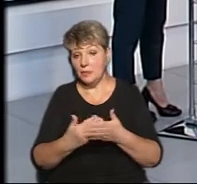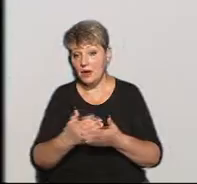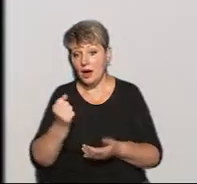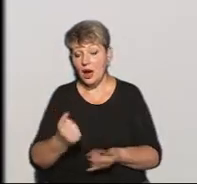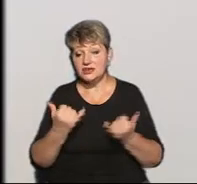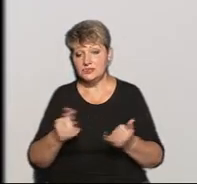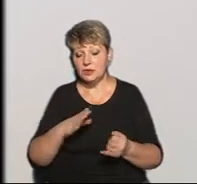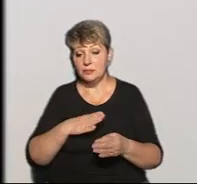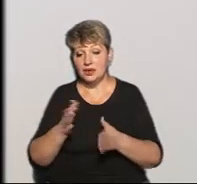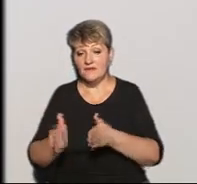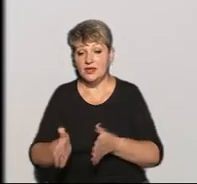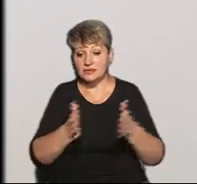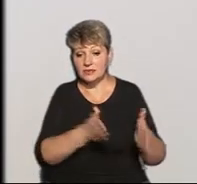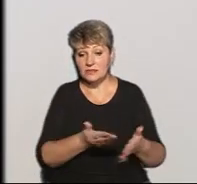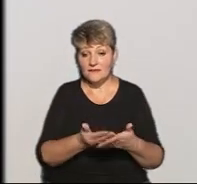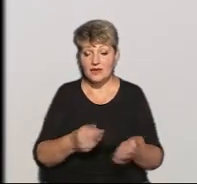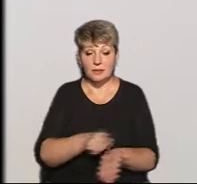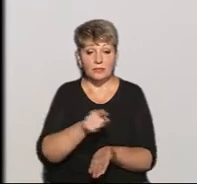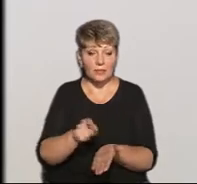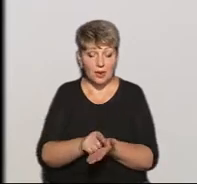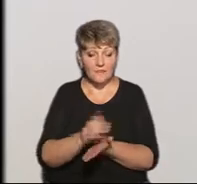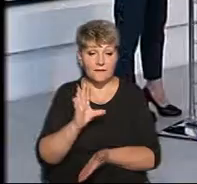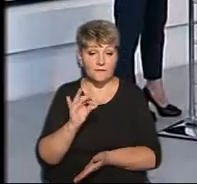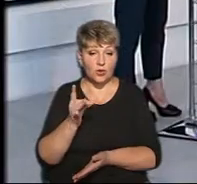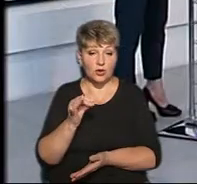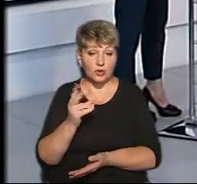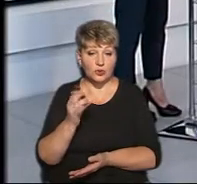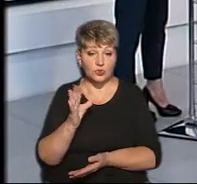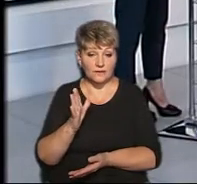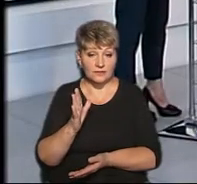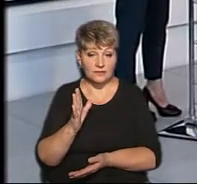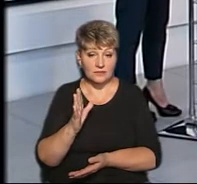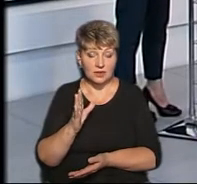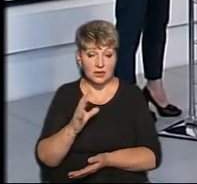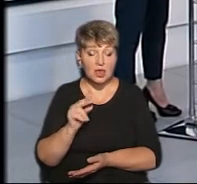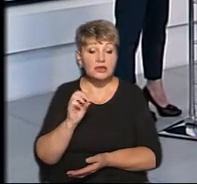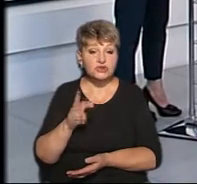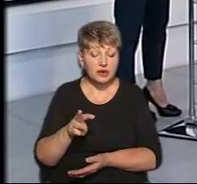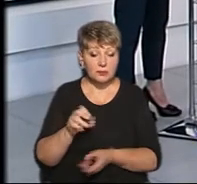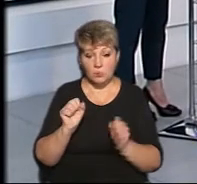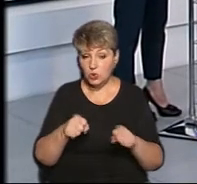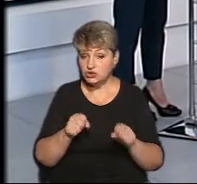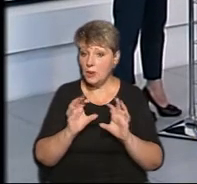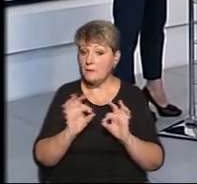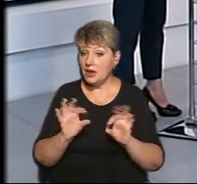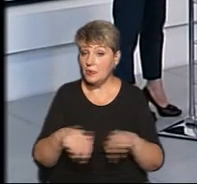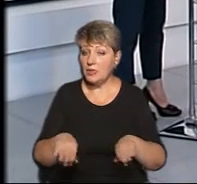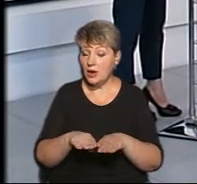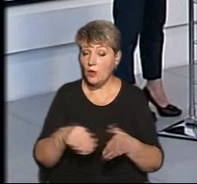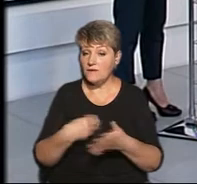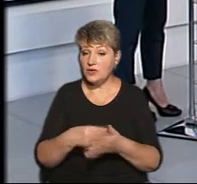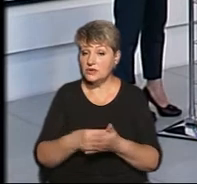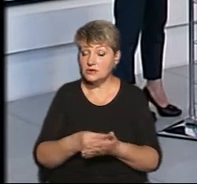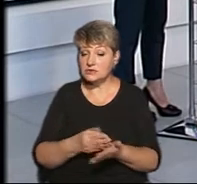здається, був відсторонений від посади, так? До грудня місяця. Скажіть, будь ласка, Чим можна пояснити такий фінансовий